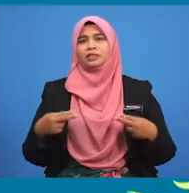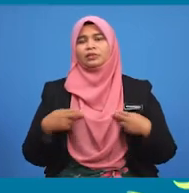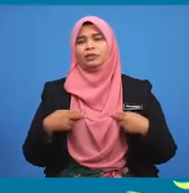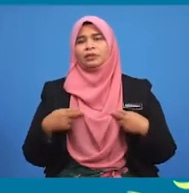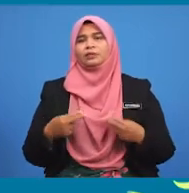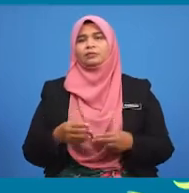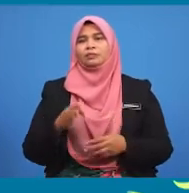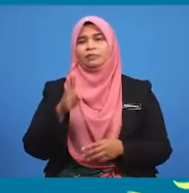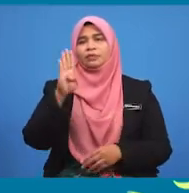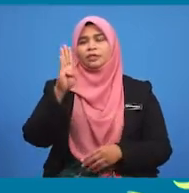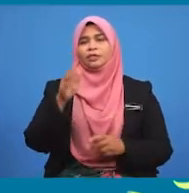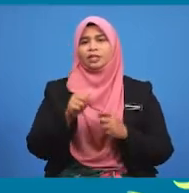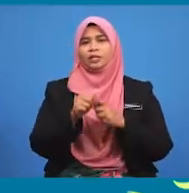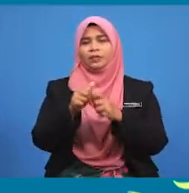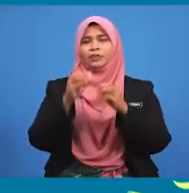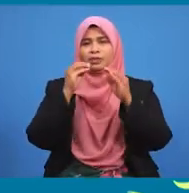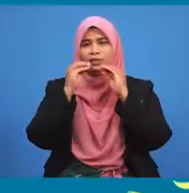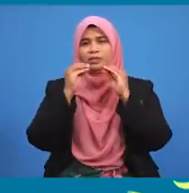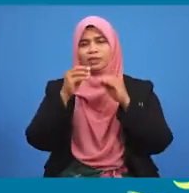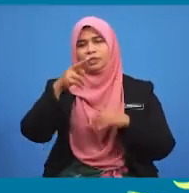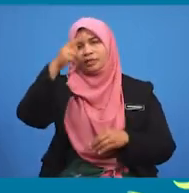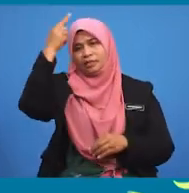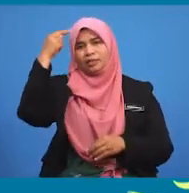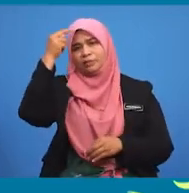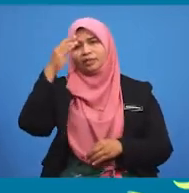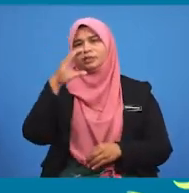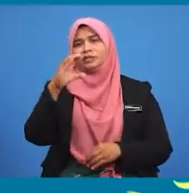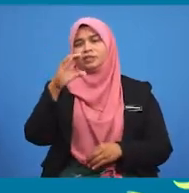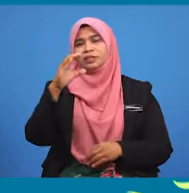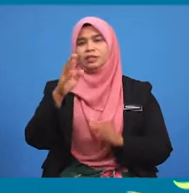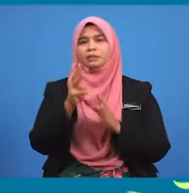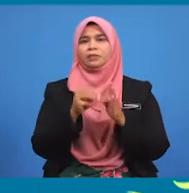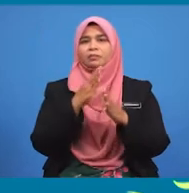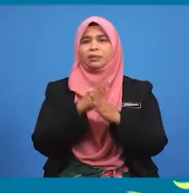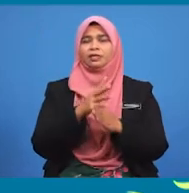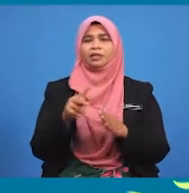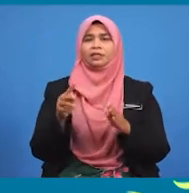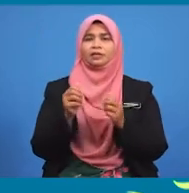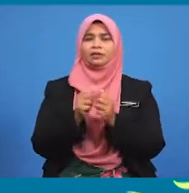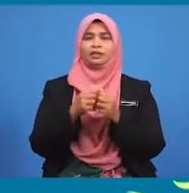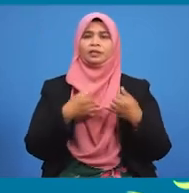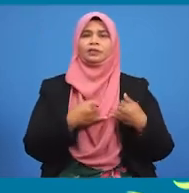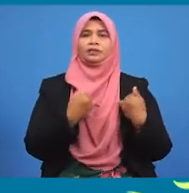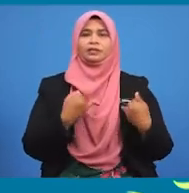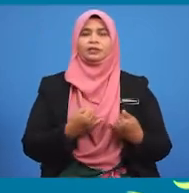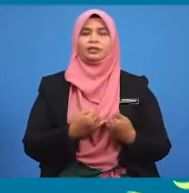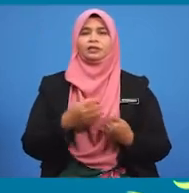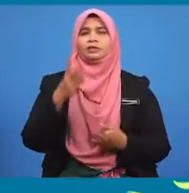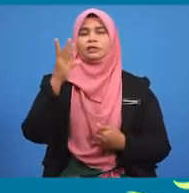B. Mengikut ajaran Nabi. C. Membenarkan dengan hati.